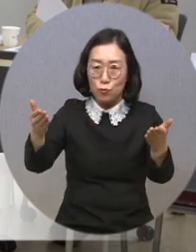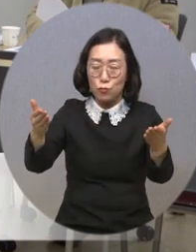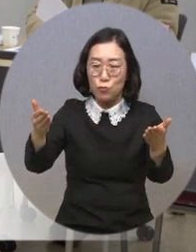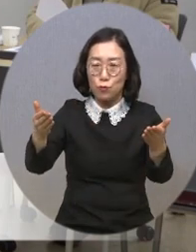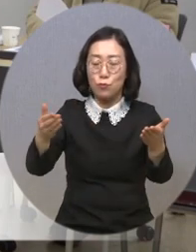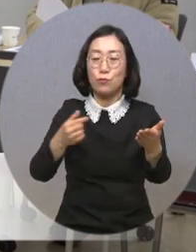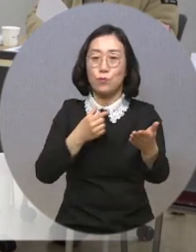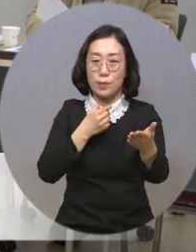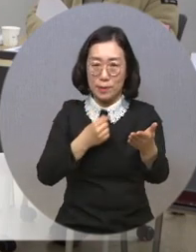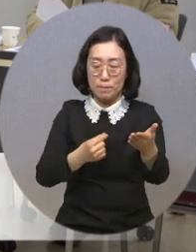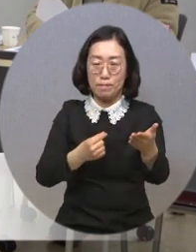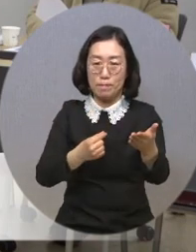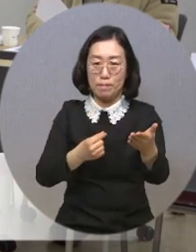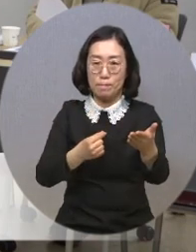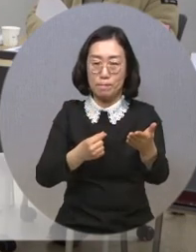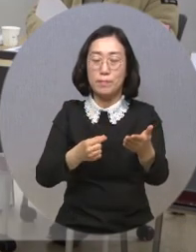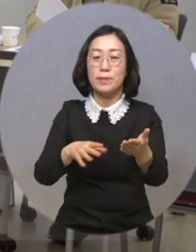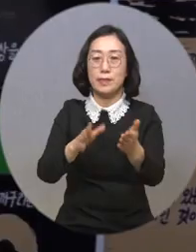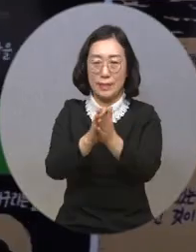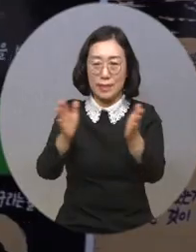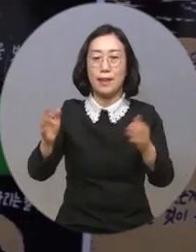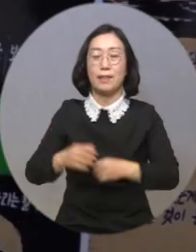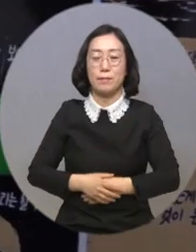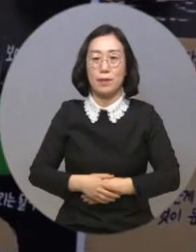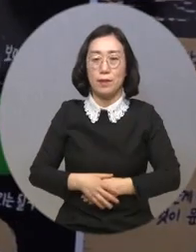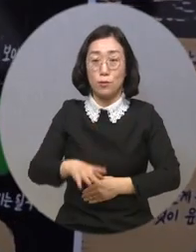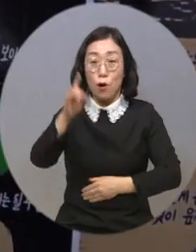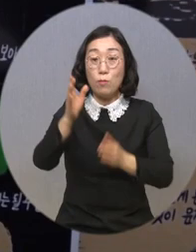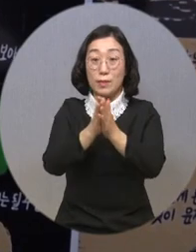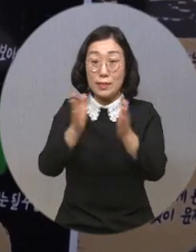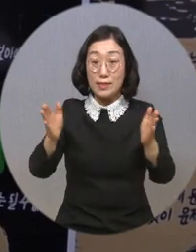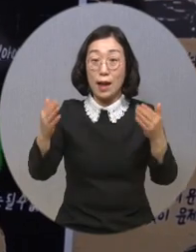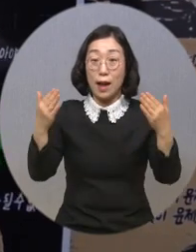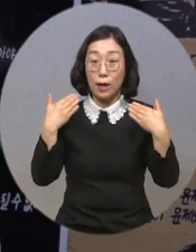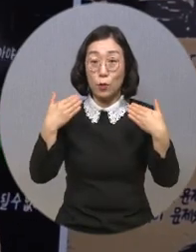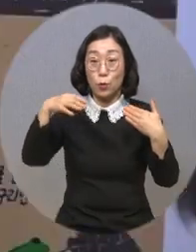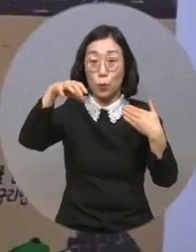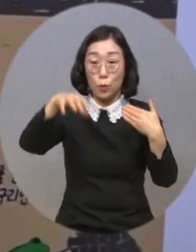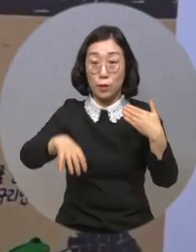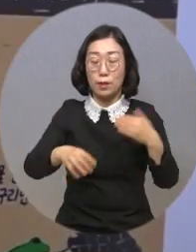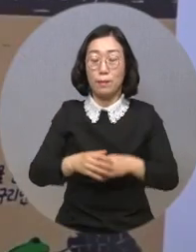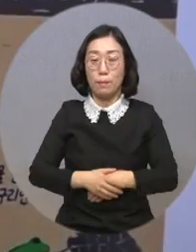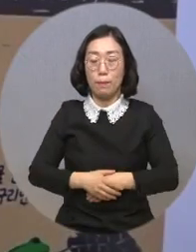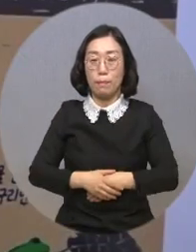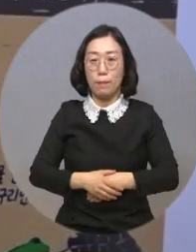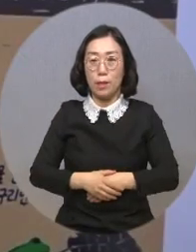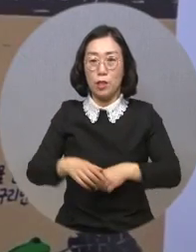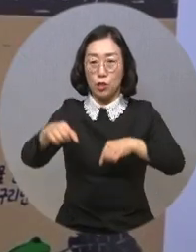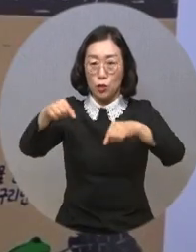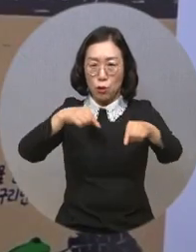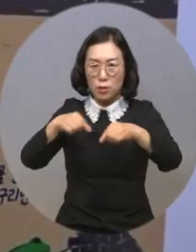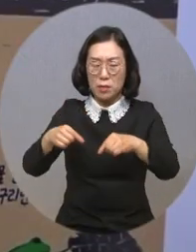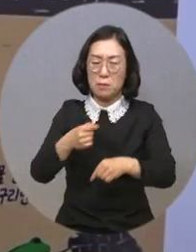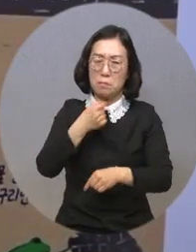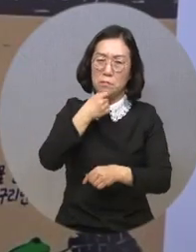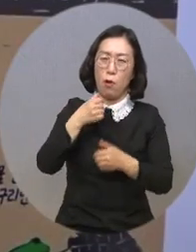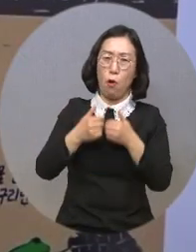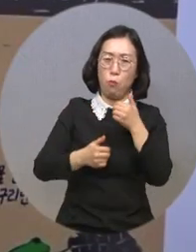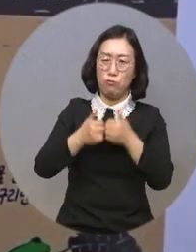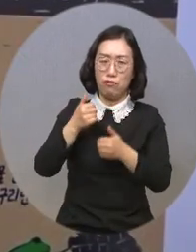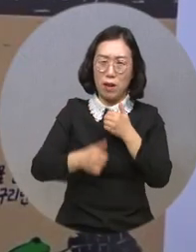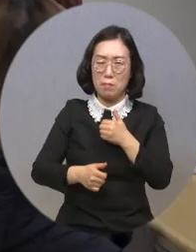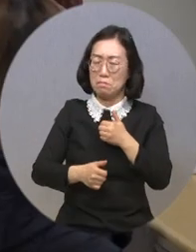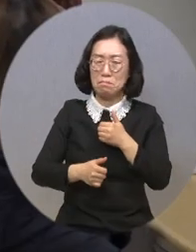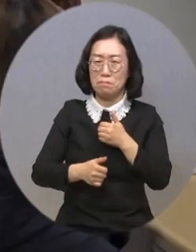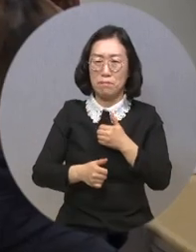계기를 만들자 해서 시작한 겁니다. 새롭게 시작되는 청년 정치학교는 정치에 대한 거부감, 부정적인